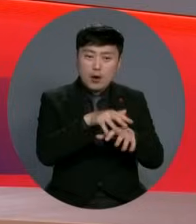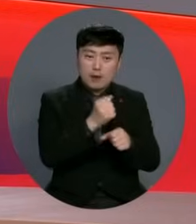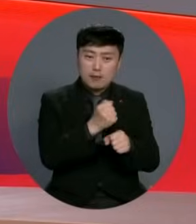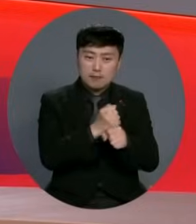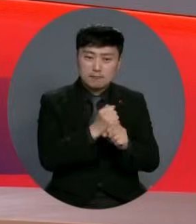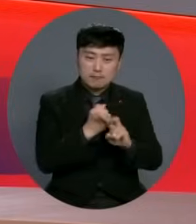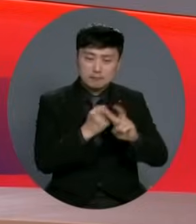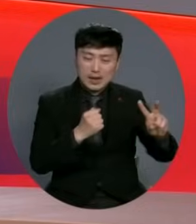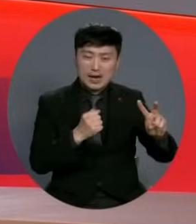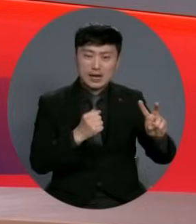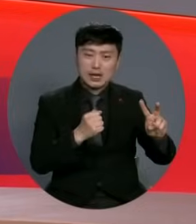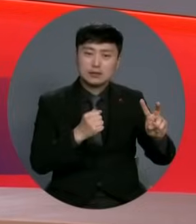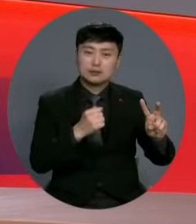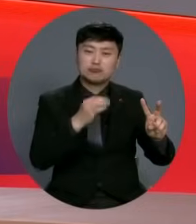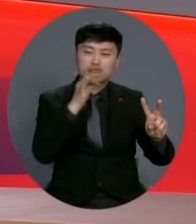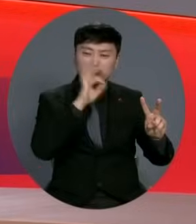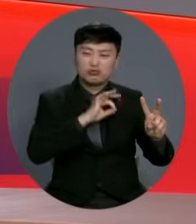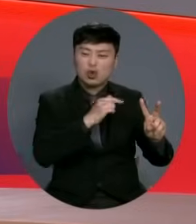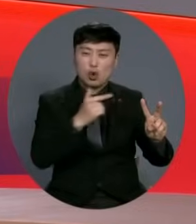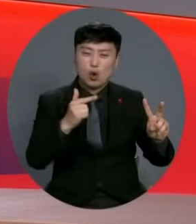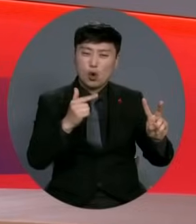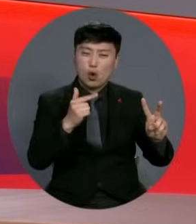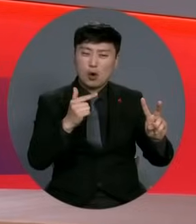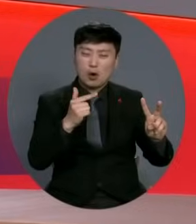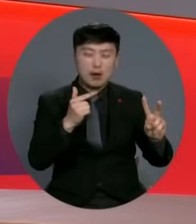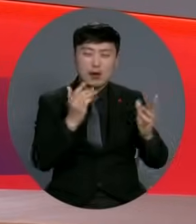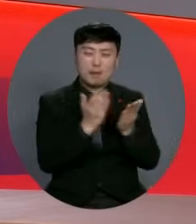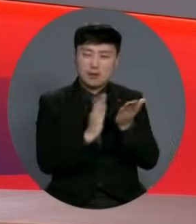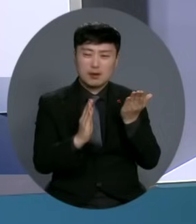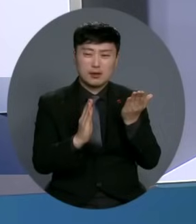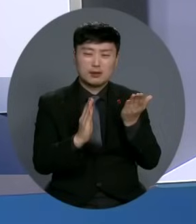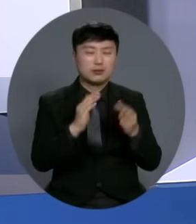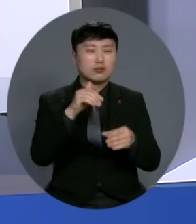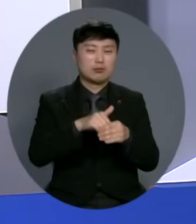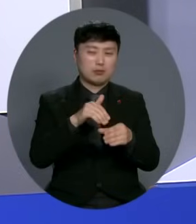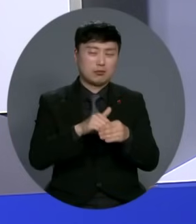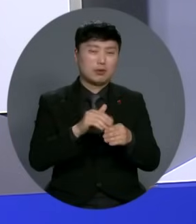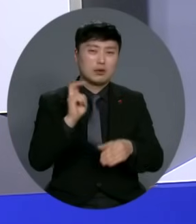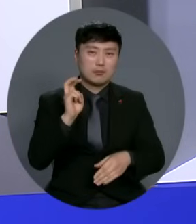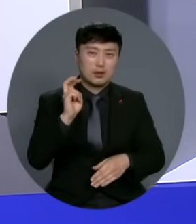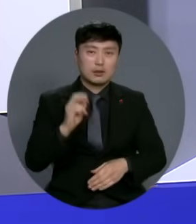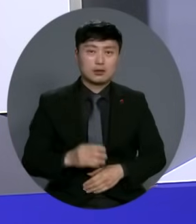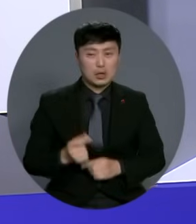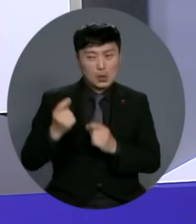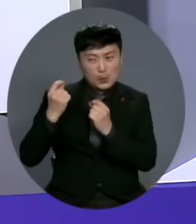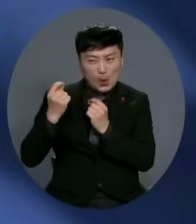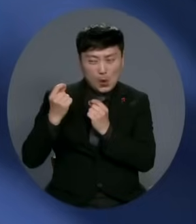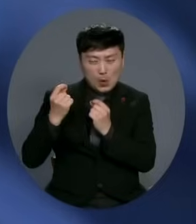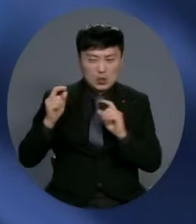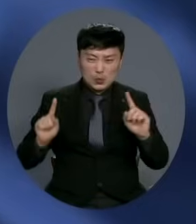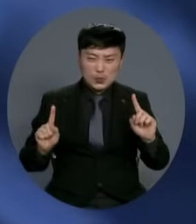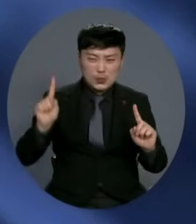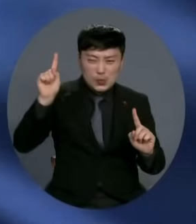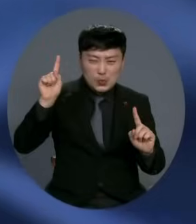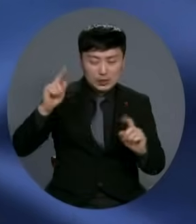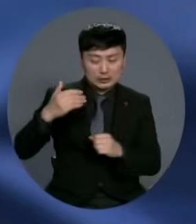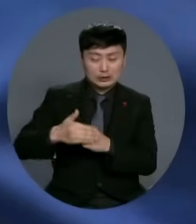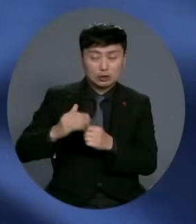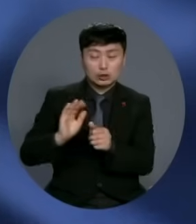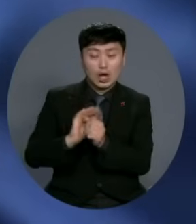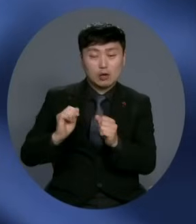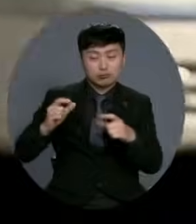야당이 유리하다고 볼 수 없는 선거가 되지 않을까 보수의 오랜 독주가 이어져온 대구